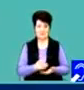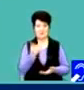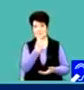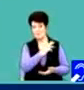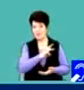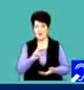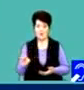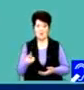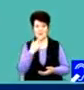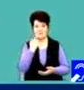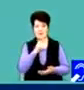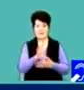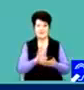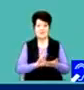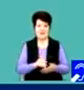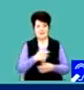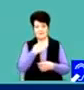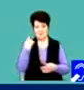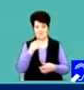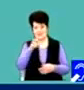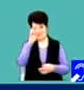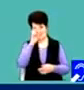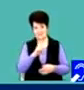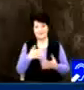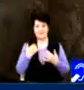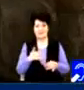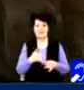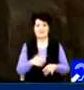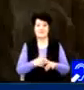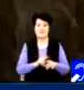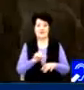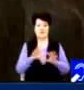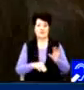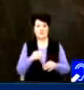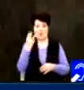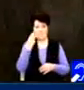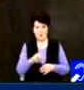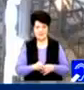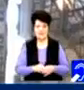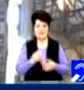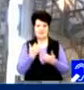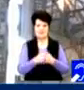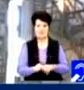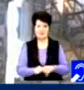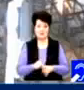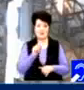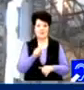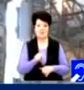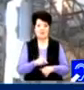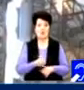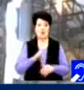exemplare în 38 de țări autorii ghidului au fost impresionați de Salina Turda pe care o consideră modernă și surprinzătoare și turiștii sunt